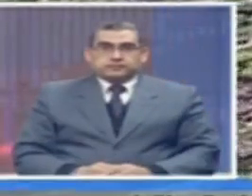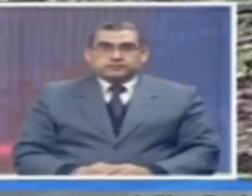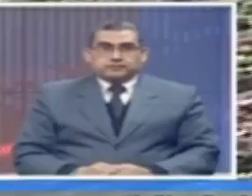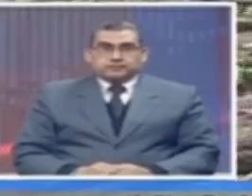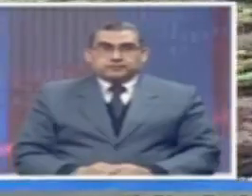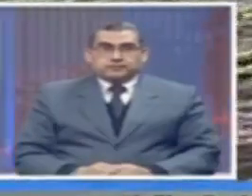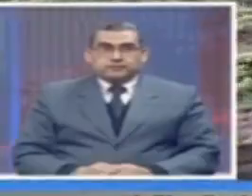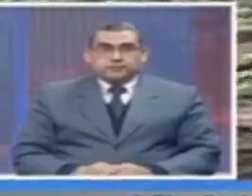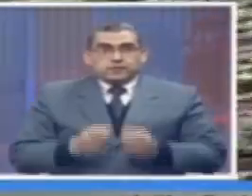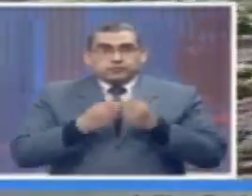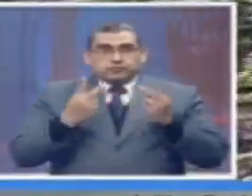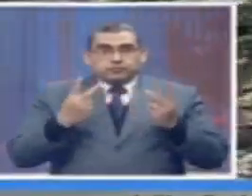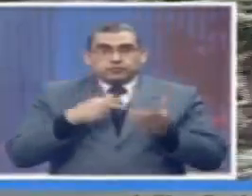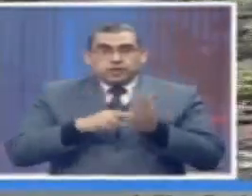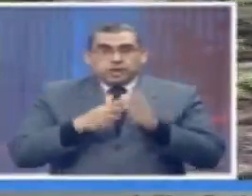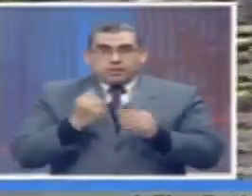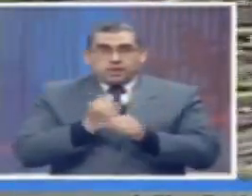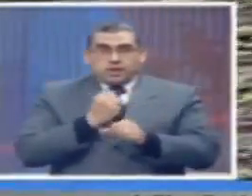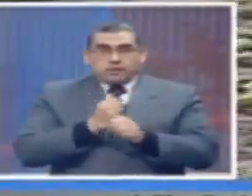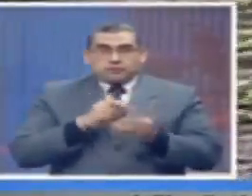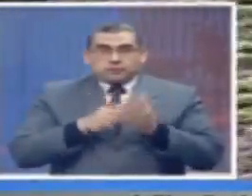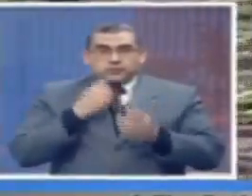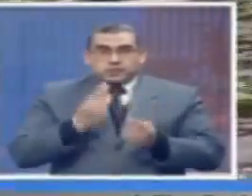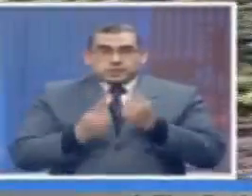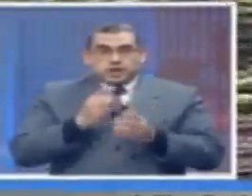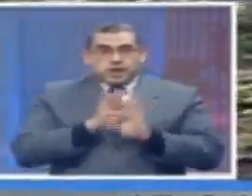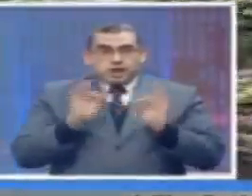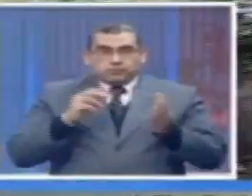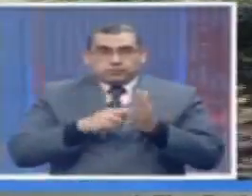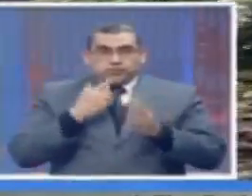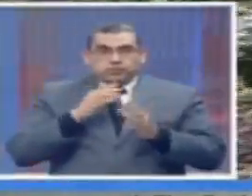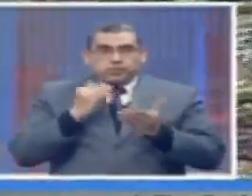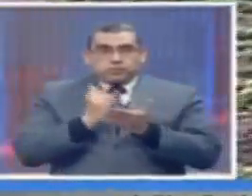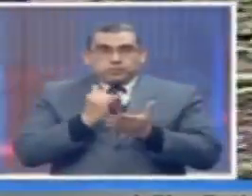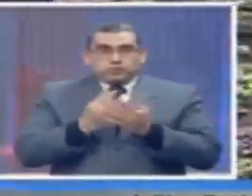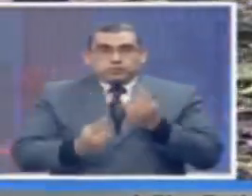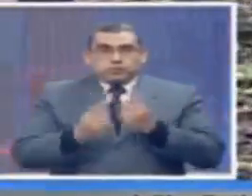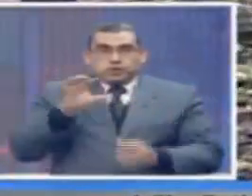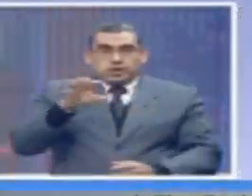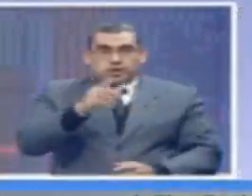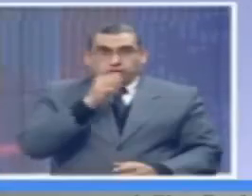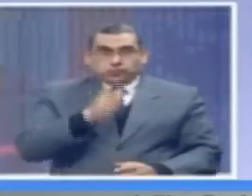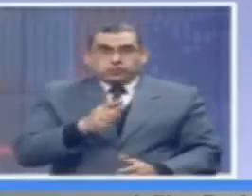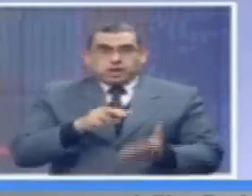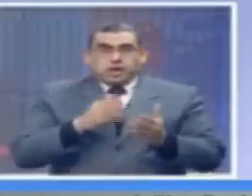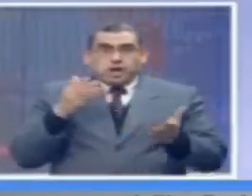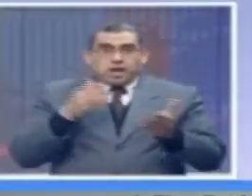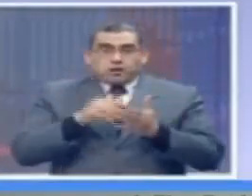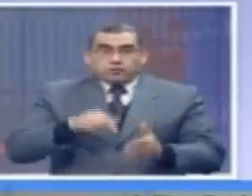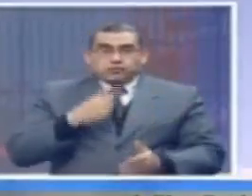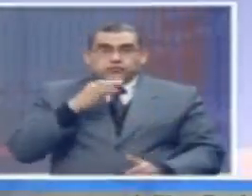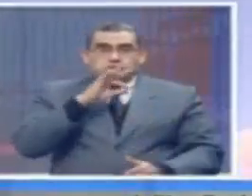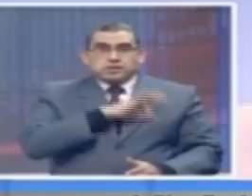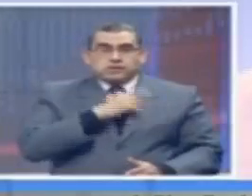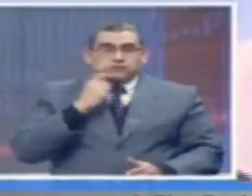إنهاء عصر الري بطريقة الغمر كان حلم الكثير من المسؤولين والمزارعين، إلا أنه كان يحتاج